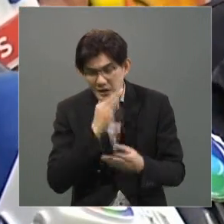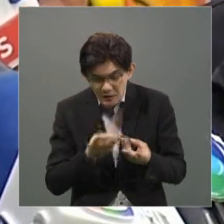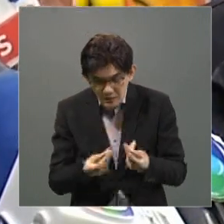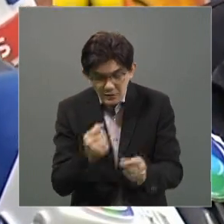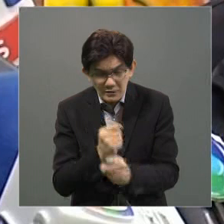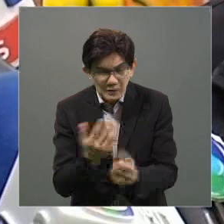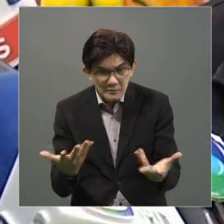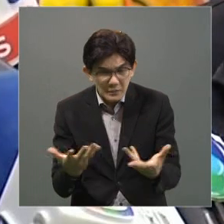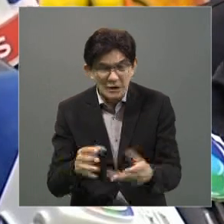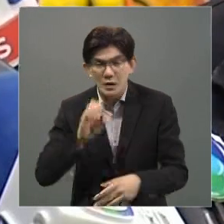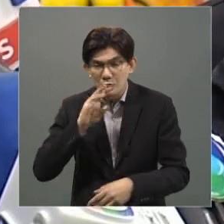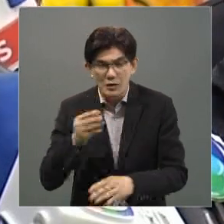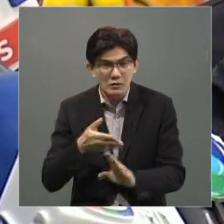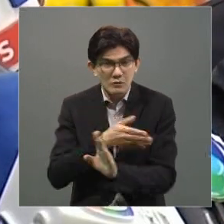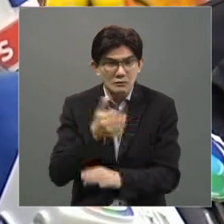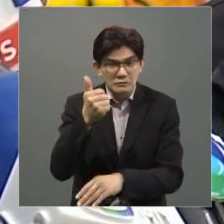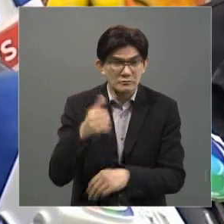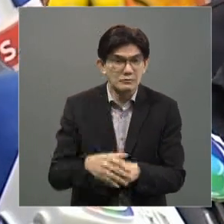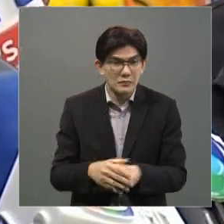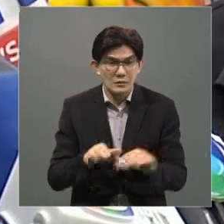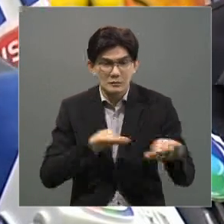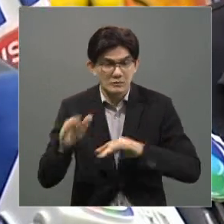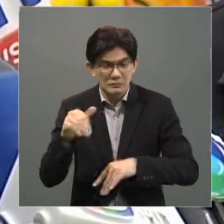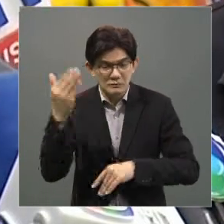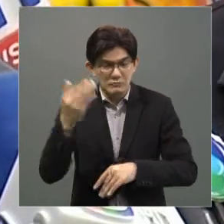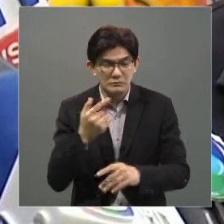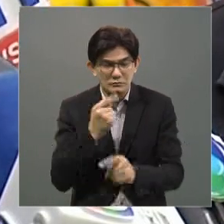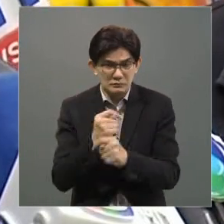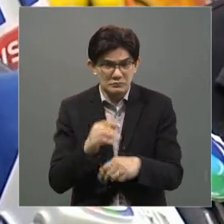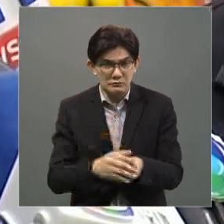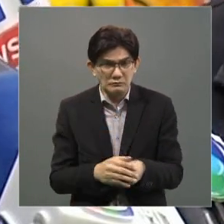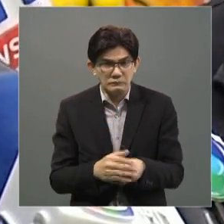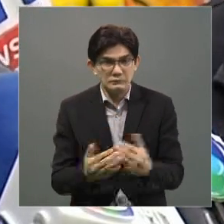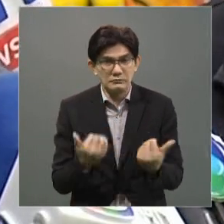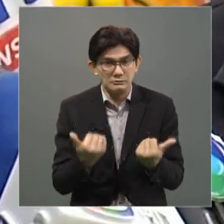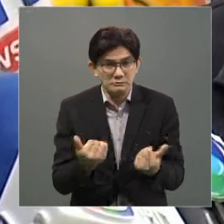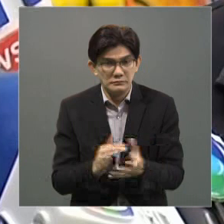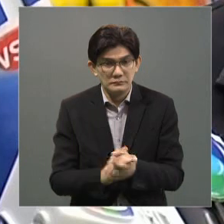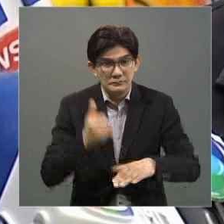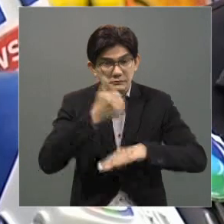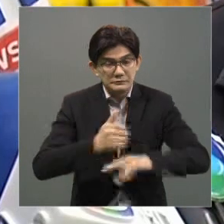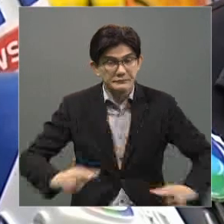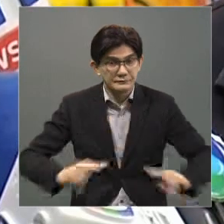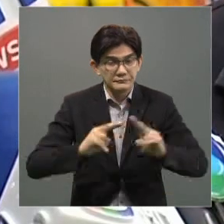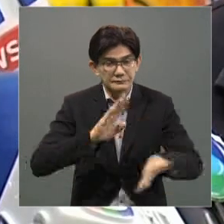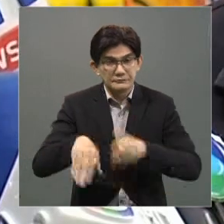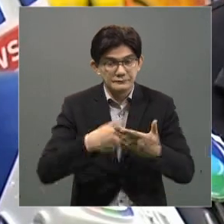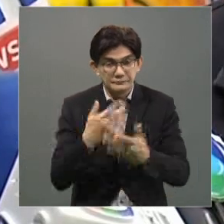าก็บอกเขาล่วงหน้านิดนึงให้เขาได้เตรียมตัวมาตอบเพราะว่านี้ผมเชื่อว่าเราทุกคนจะมาตอบได้